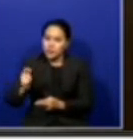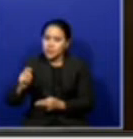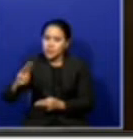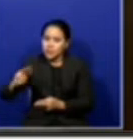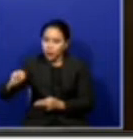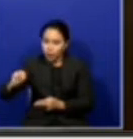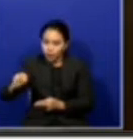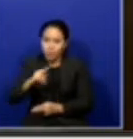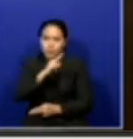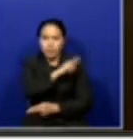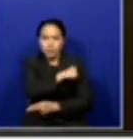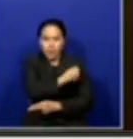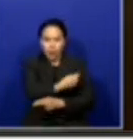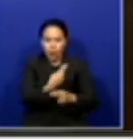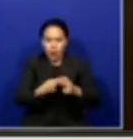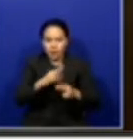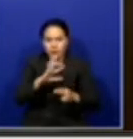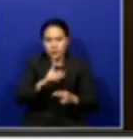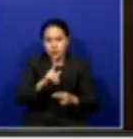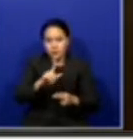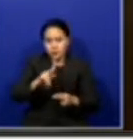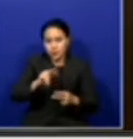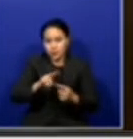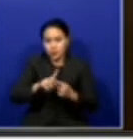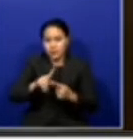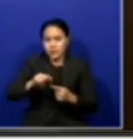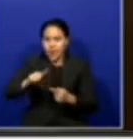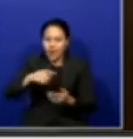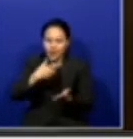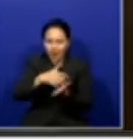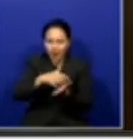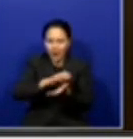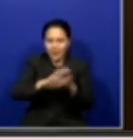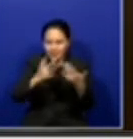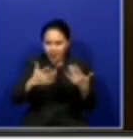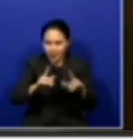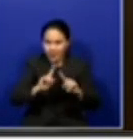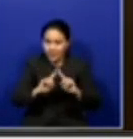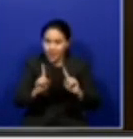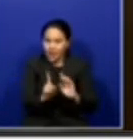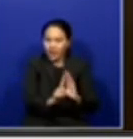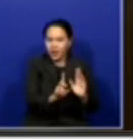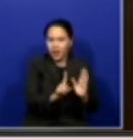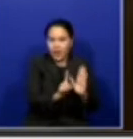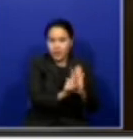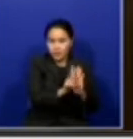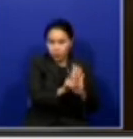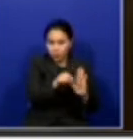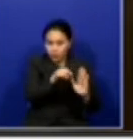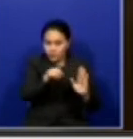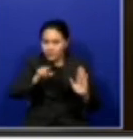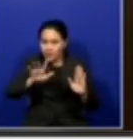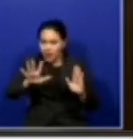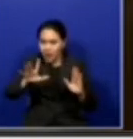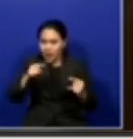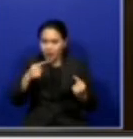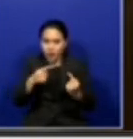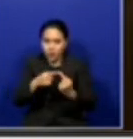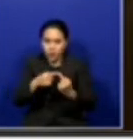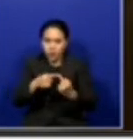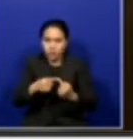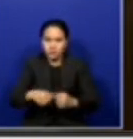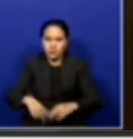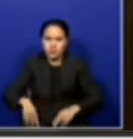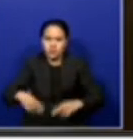าวไว้แล้วแต่ครั้งที่2ถึงครั้งที่5นี่เกิดขึ้นในสมัยของพลเอกประยุทธ์จันทร์โอชา